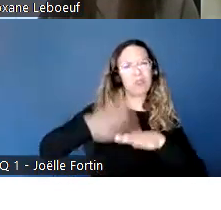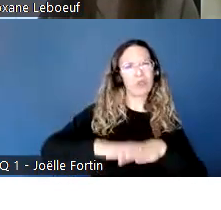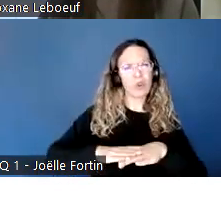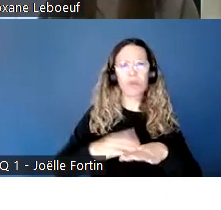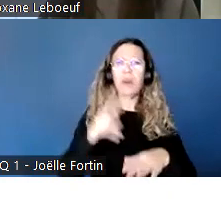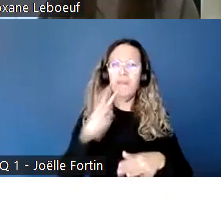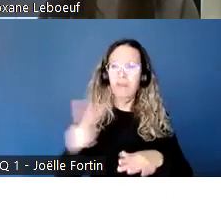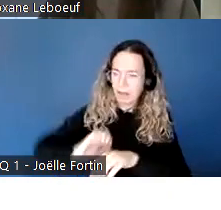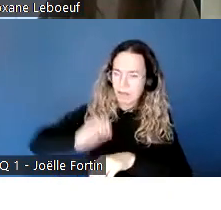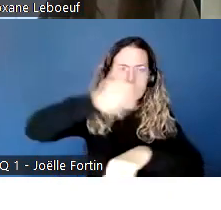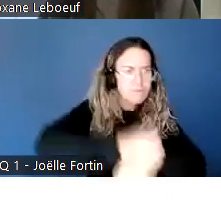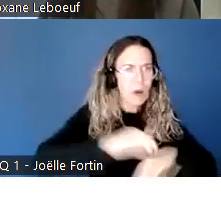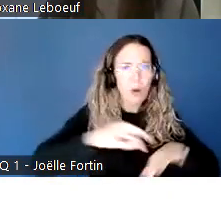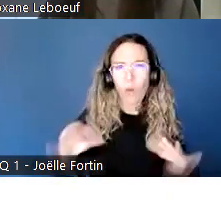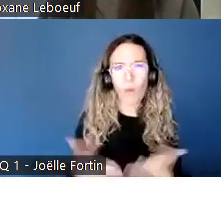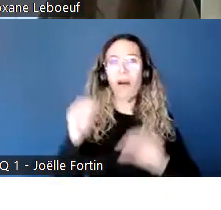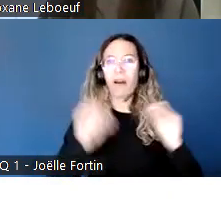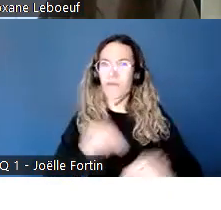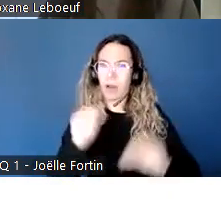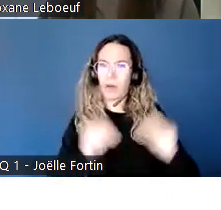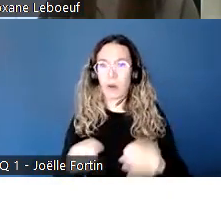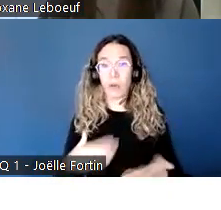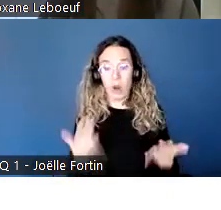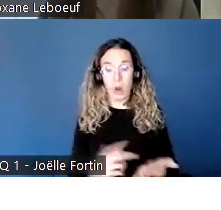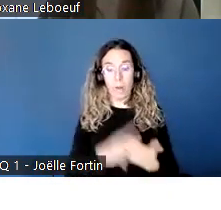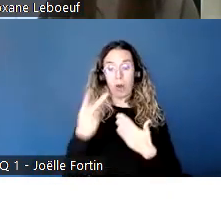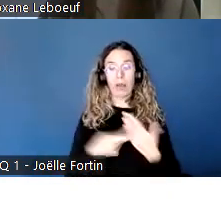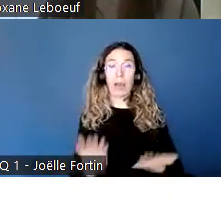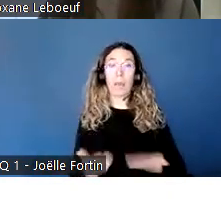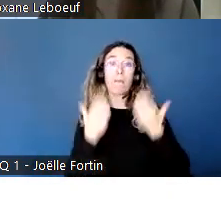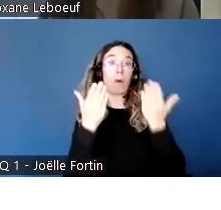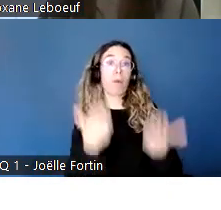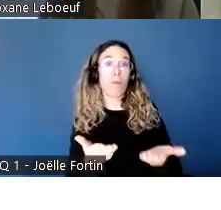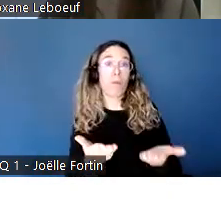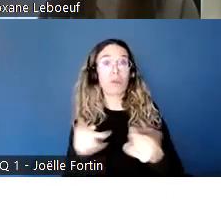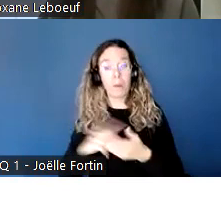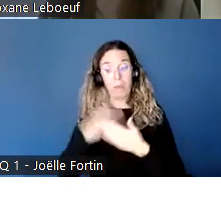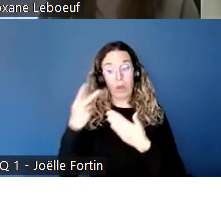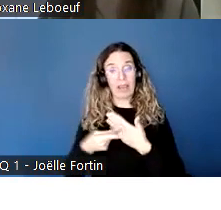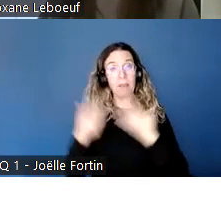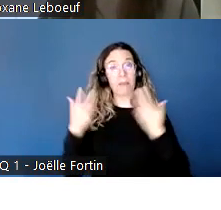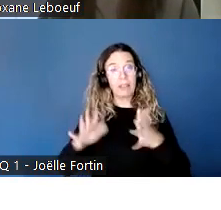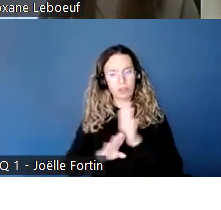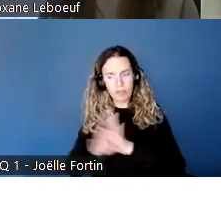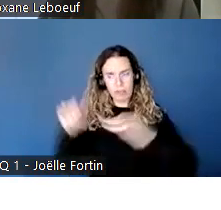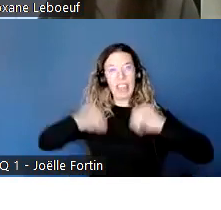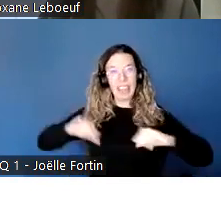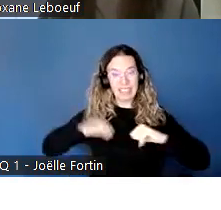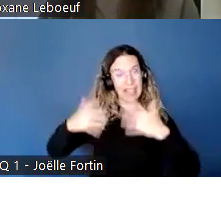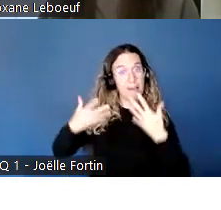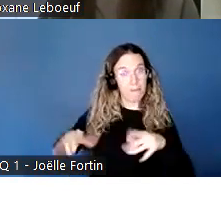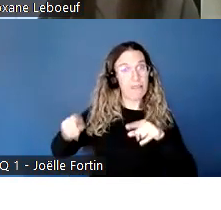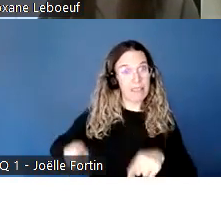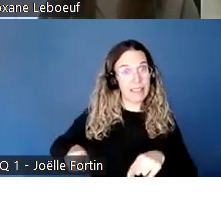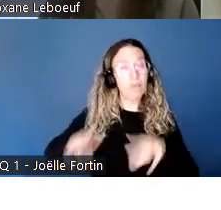l'évaluation de la mise à l'essai. Parce que ce qu'on vous propose aujourd'hui, c'est un programme qui a été développé, mis à l'essai et qui est maintenant